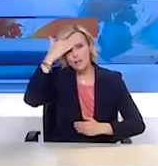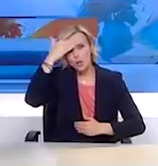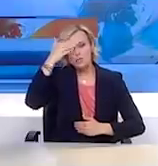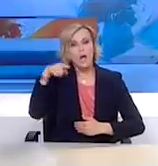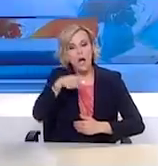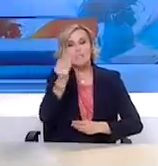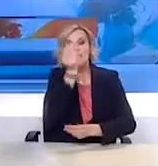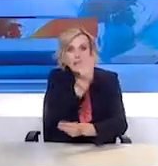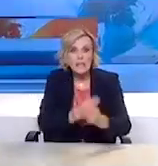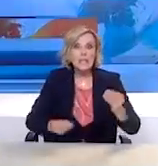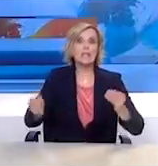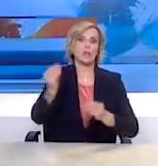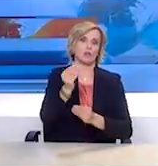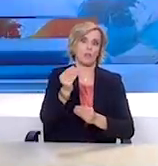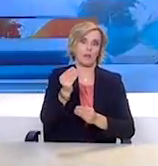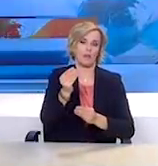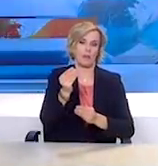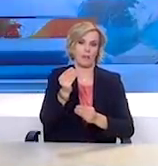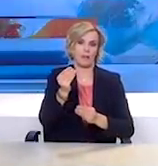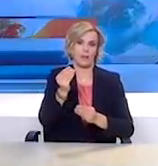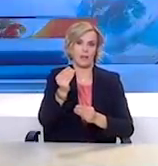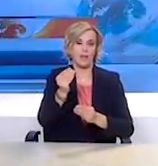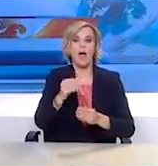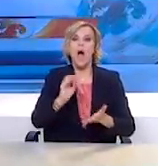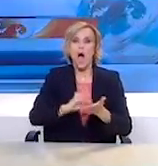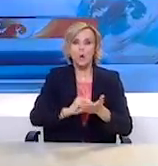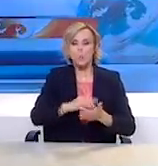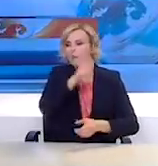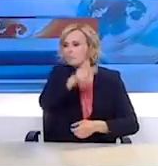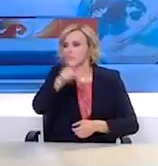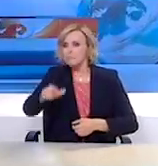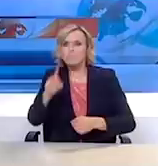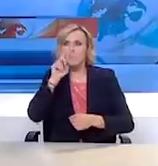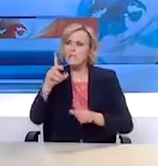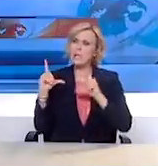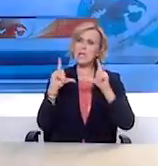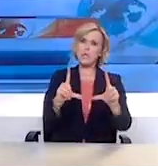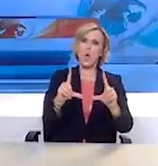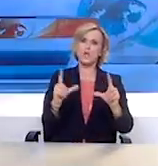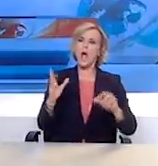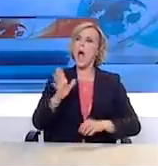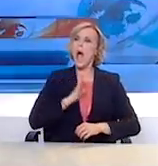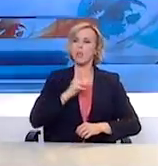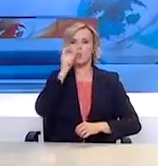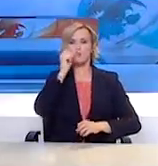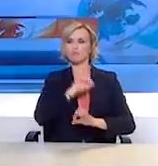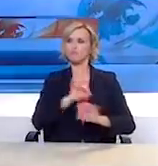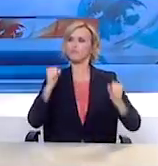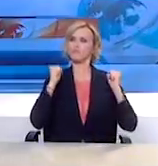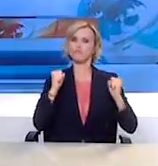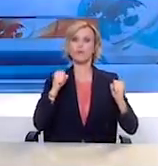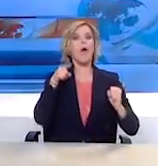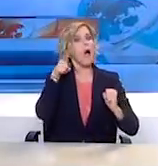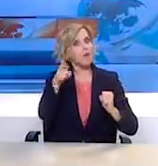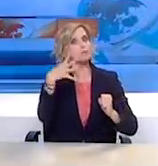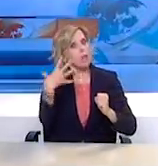ξέρουμε επίσης ότι οι ασυμπτωματικοί συμμετέχουν στη μετάδοση. Καταλαβαίνετε λοιπόν πόσο πολύπλοκη μπορεί να γίνει η εικόνα ξαφνικά επιστημονικά. Ο δημοσιογράφος βάζει και